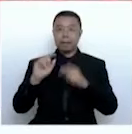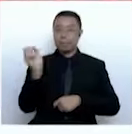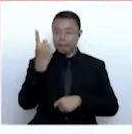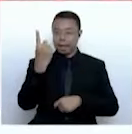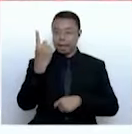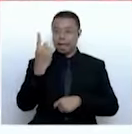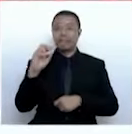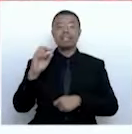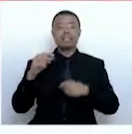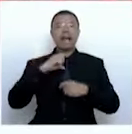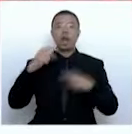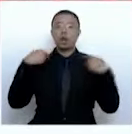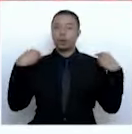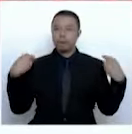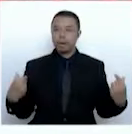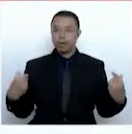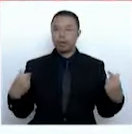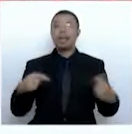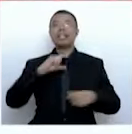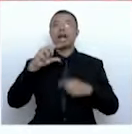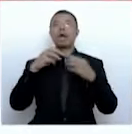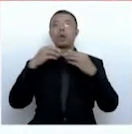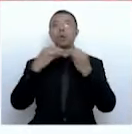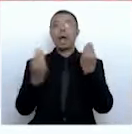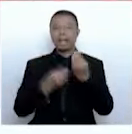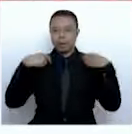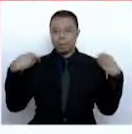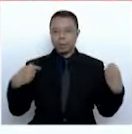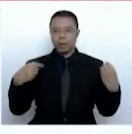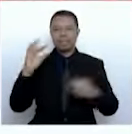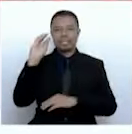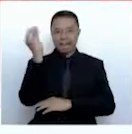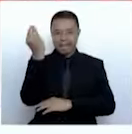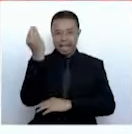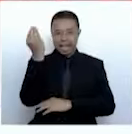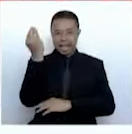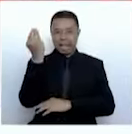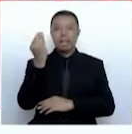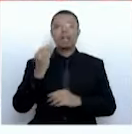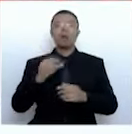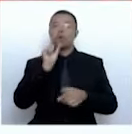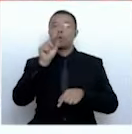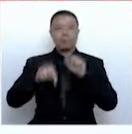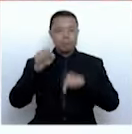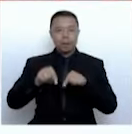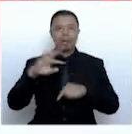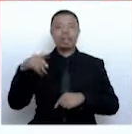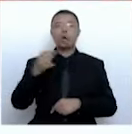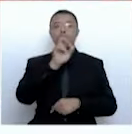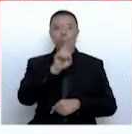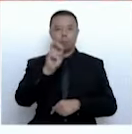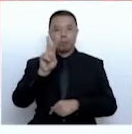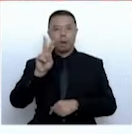pertama calon gubernur dan calon wakil gubernur DKI Jakarta pemilihan tahun